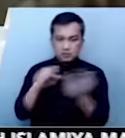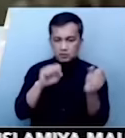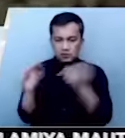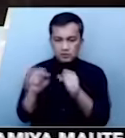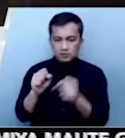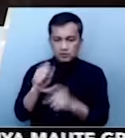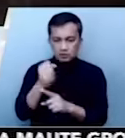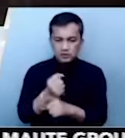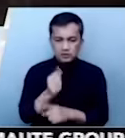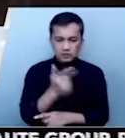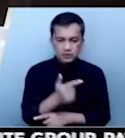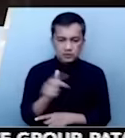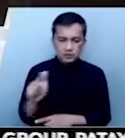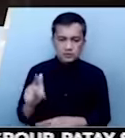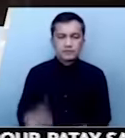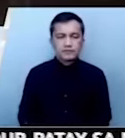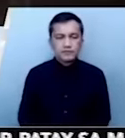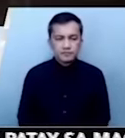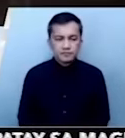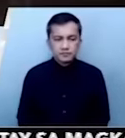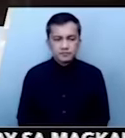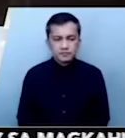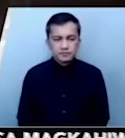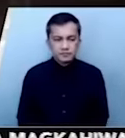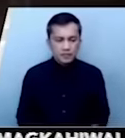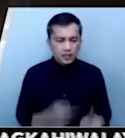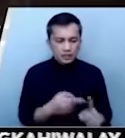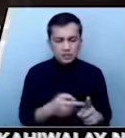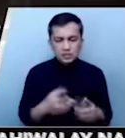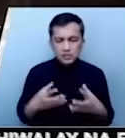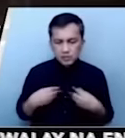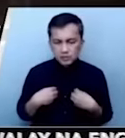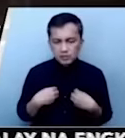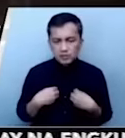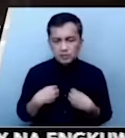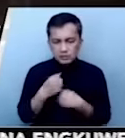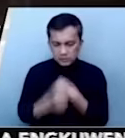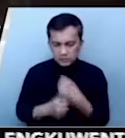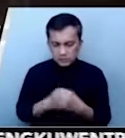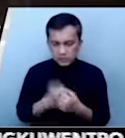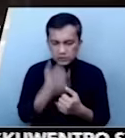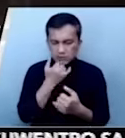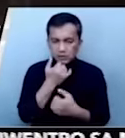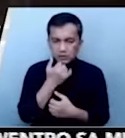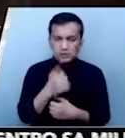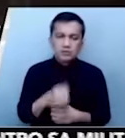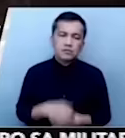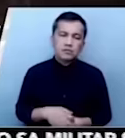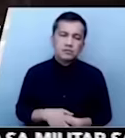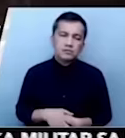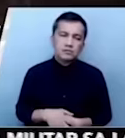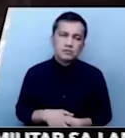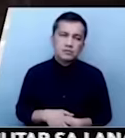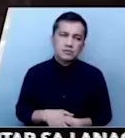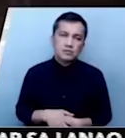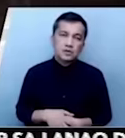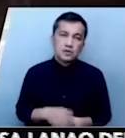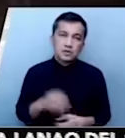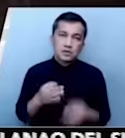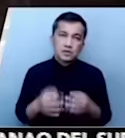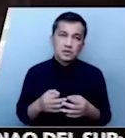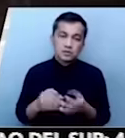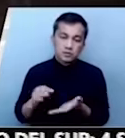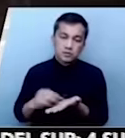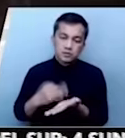September 2023. Tatanggapin ko po, pagdudusahan ko po yung nagawa kong kasalanan Kung sakaling mapatawad po ako,